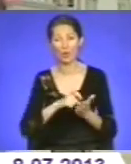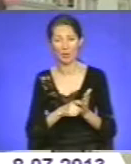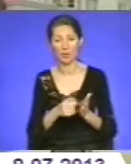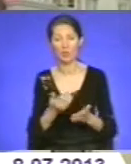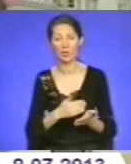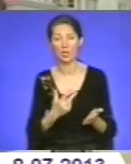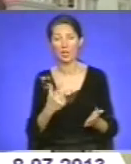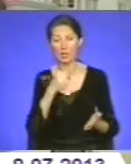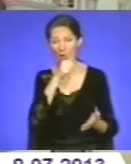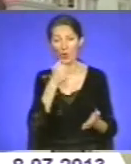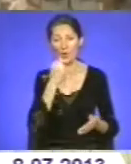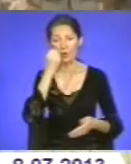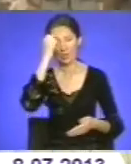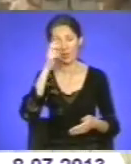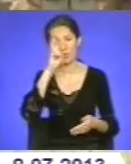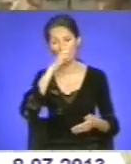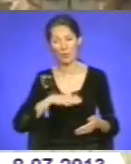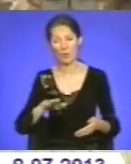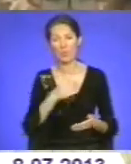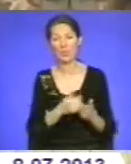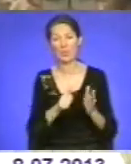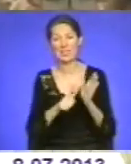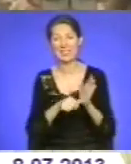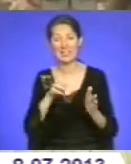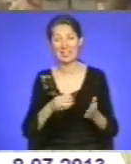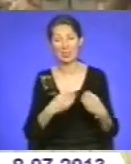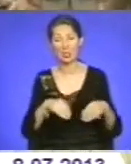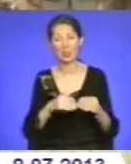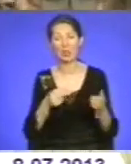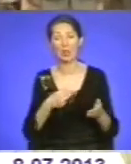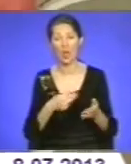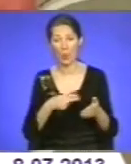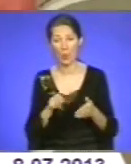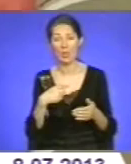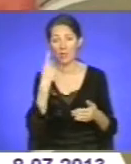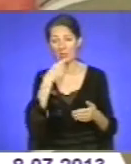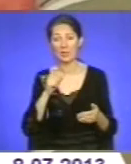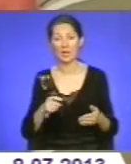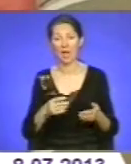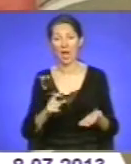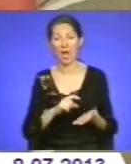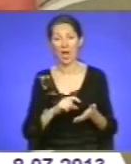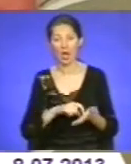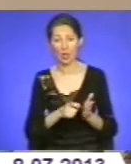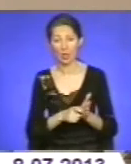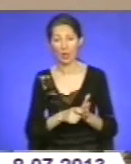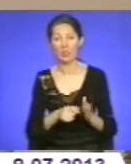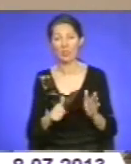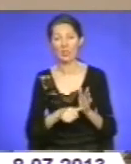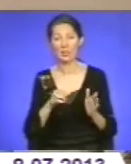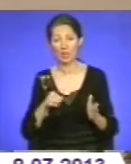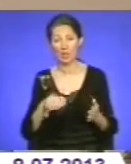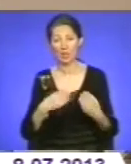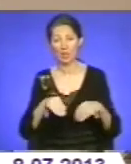завдяки державній підтримці понад 6 тисяч родин змогли придбати власне житло. З них більше як 5 тисяч через фонд сприяння молодіжному будівництву. За